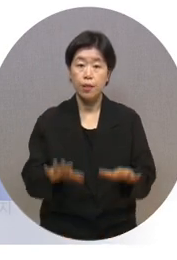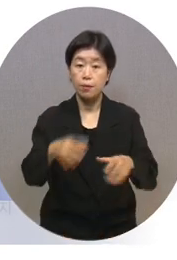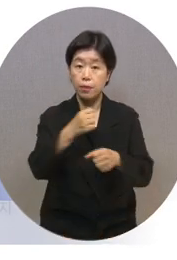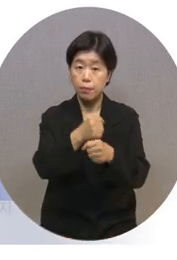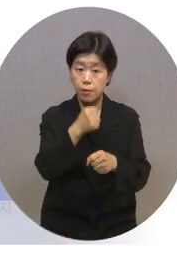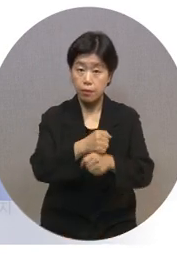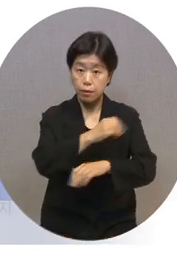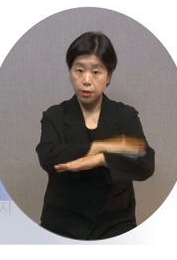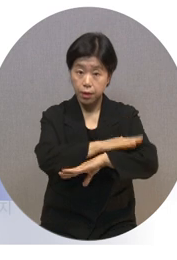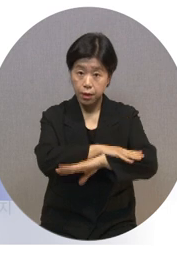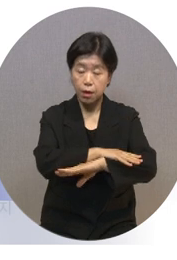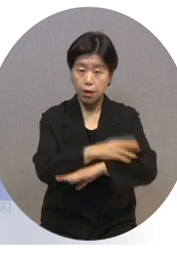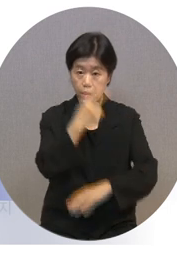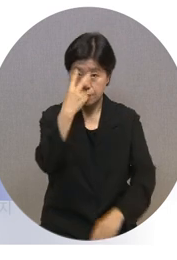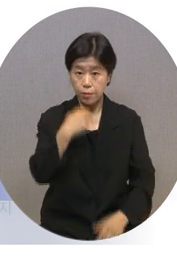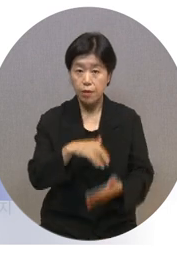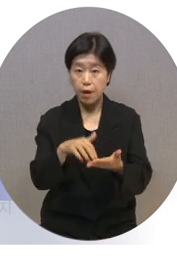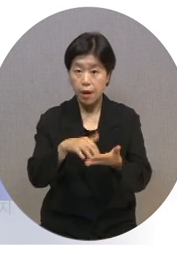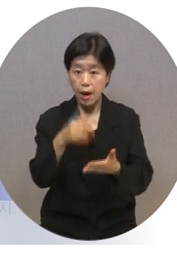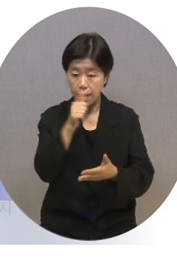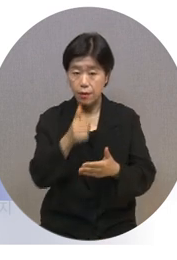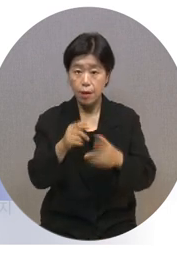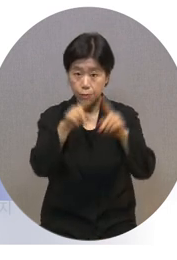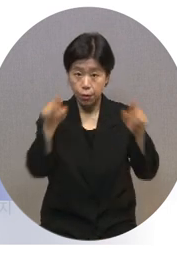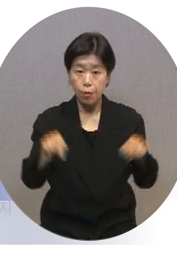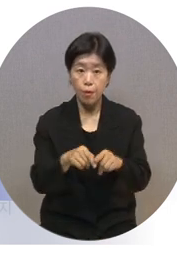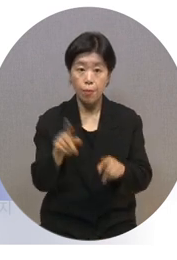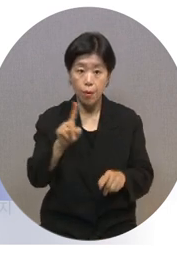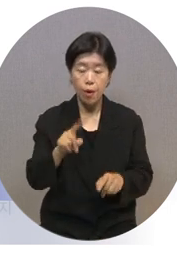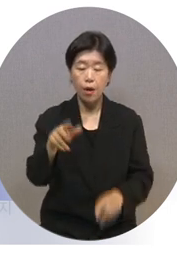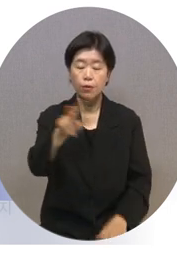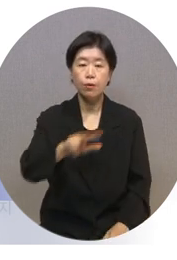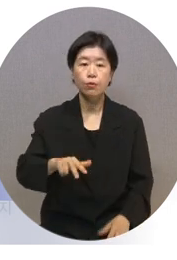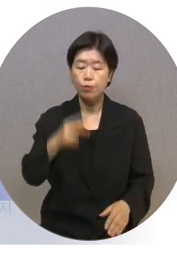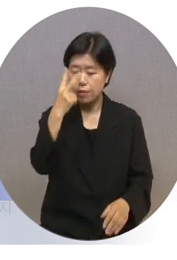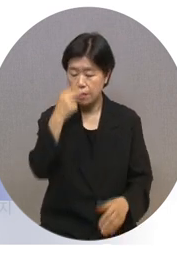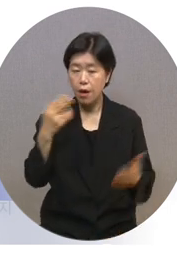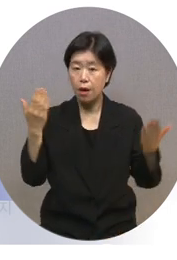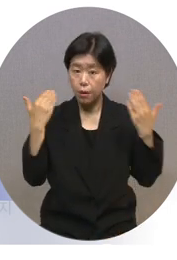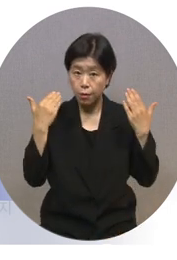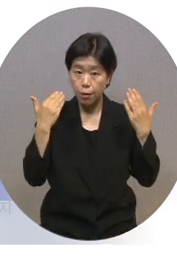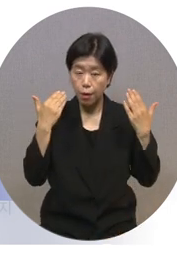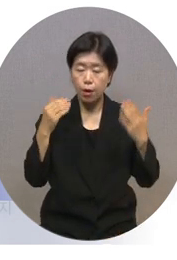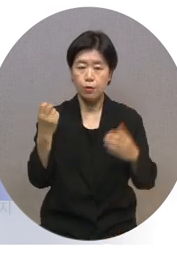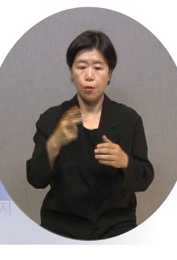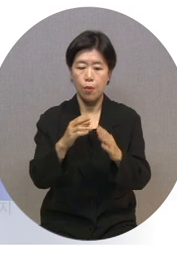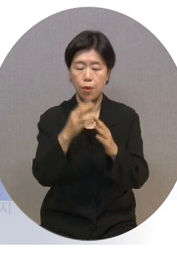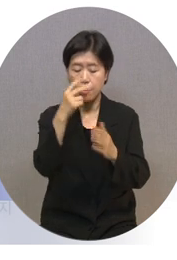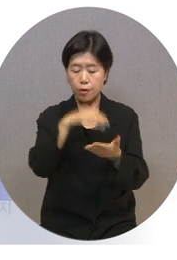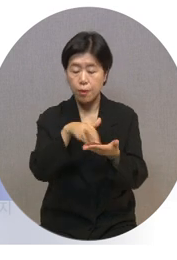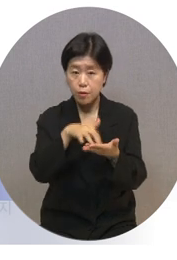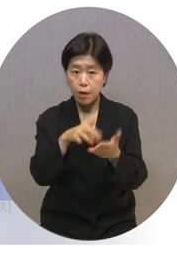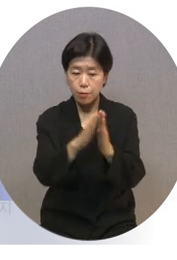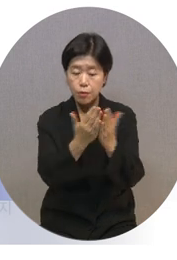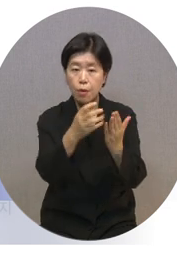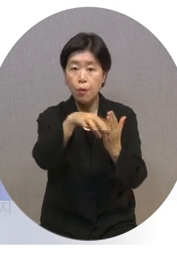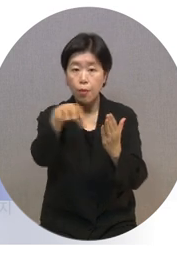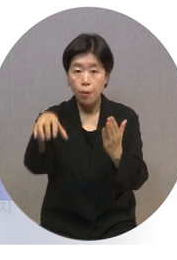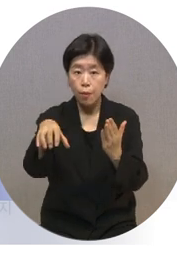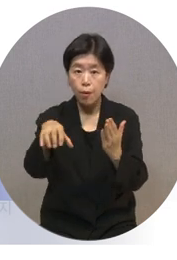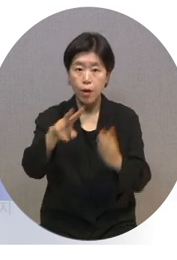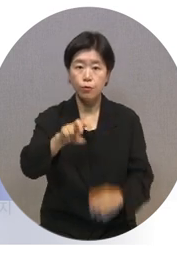제작 인쇄된 점자 안내도는 전국시각장애학교와 점자 도서관 등 26개 기관에 무상으로